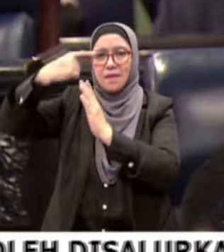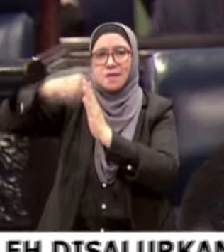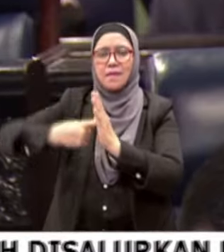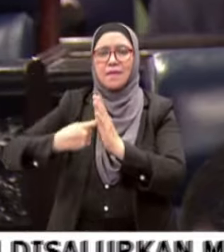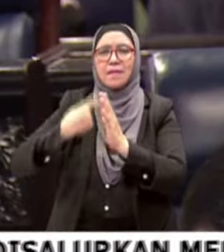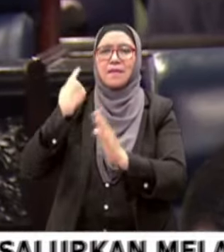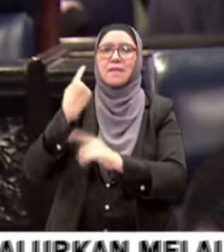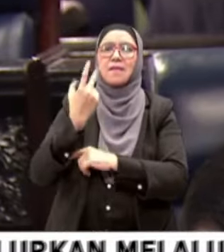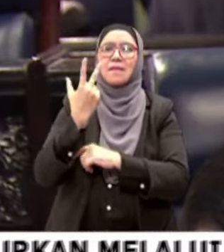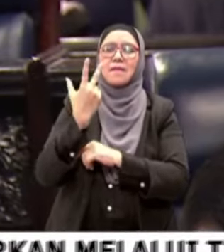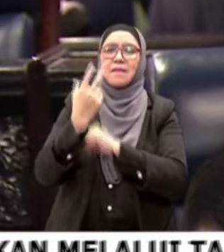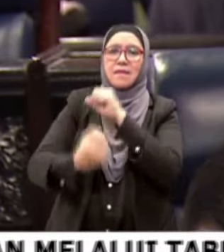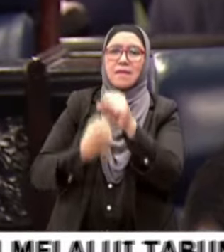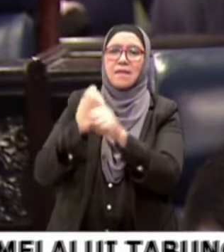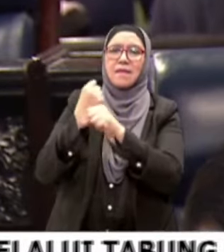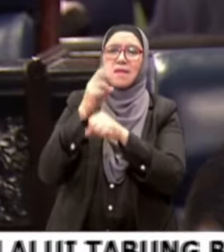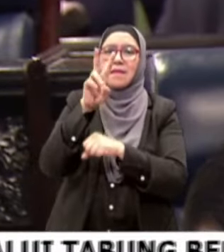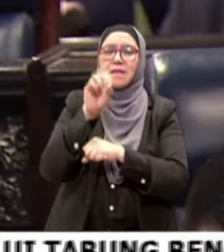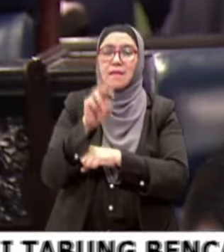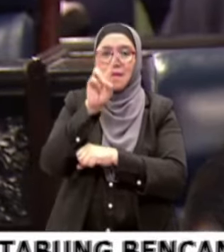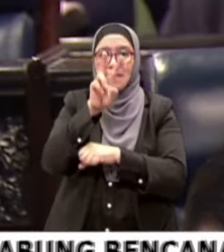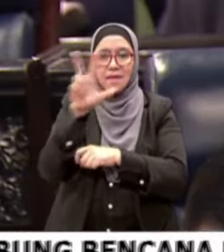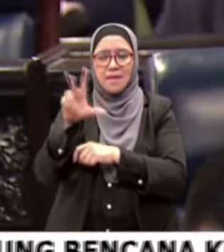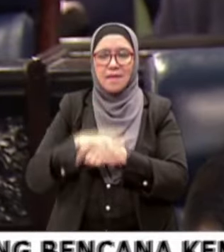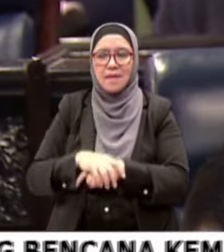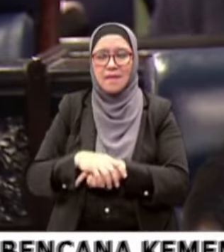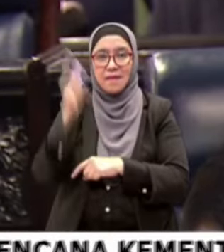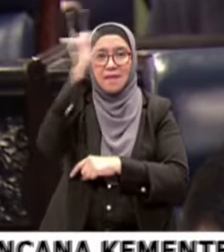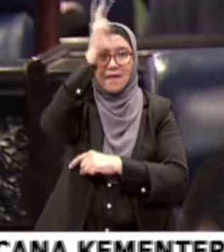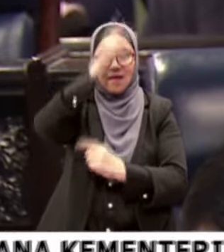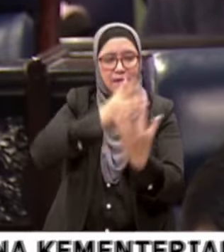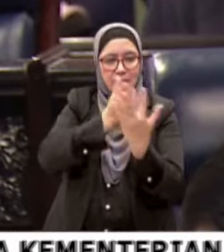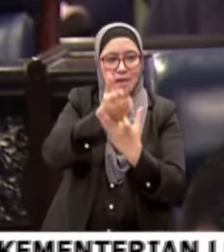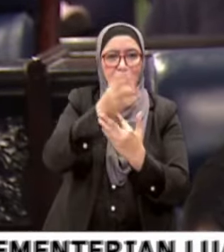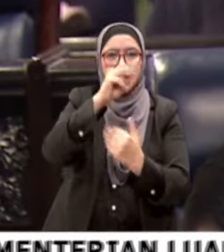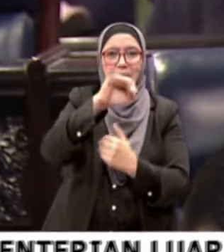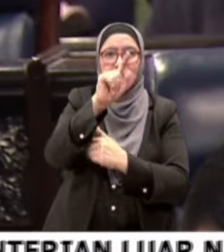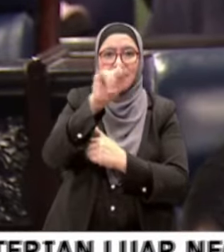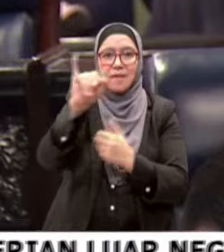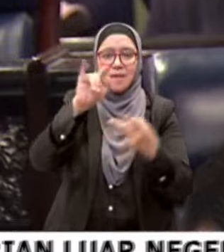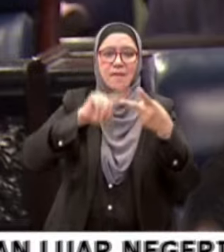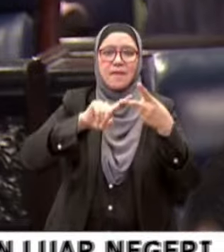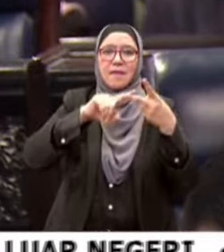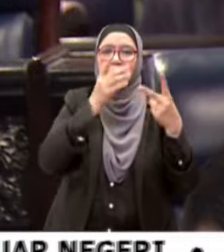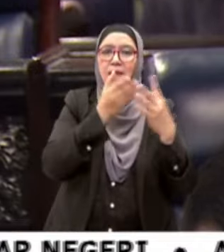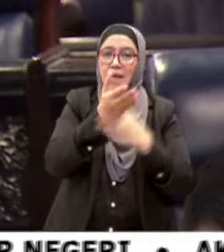2023 kerajaan melalui Miti dan Maidah sentiase